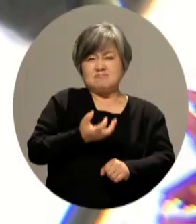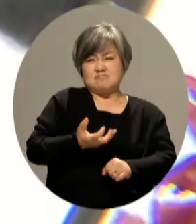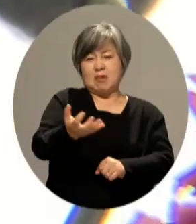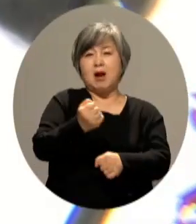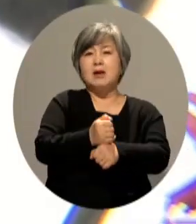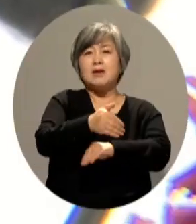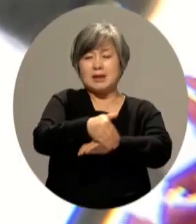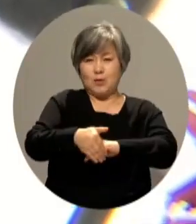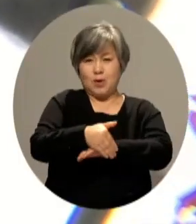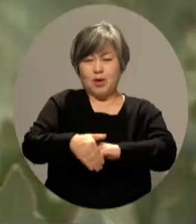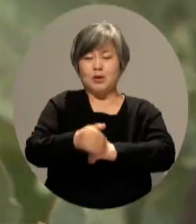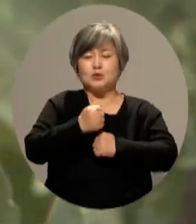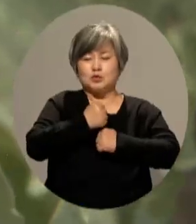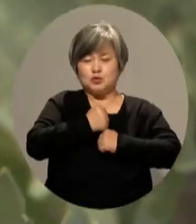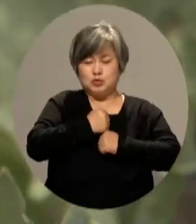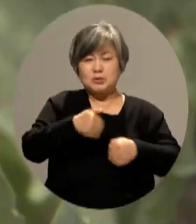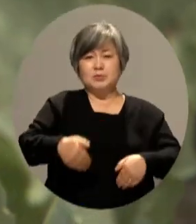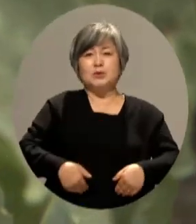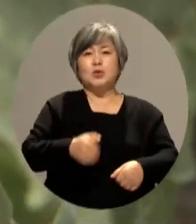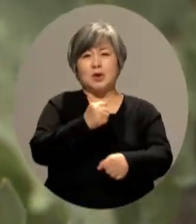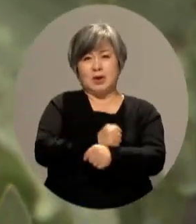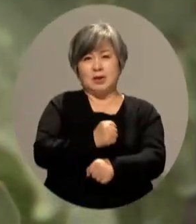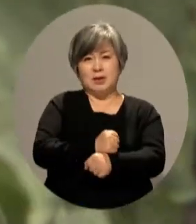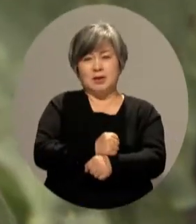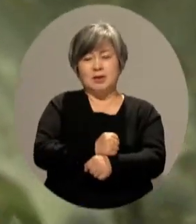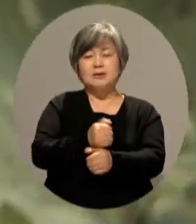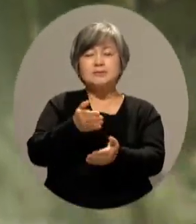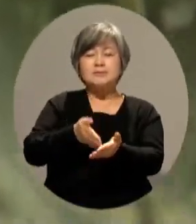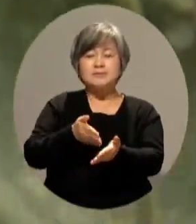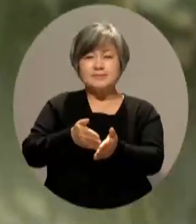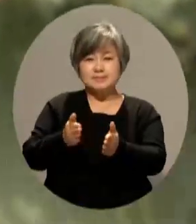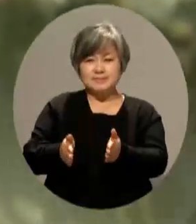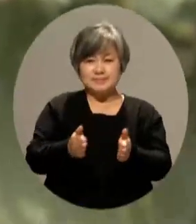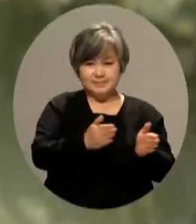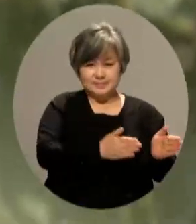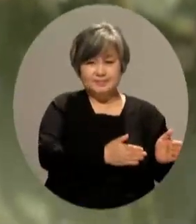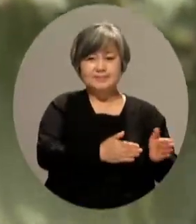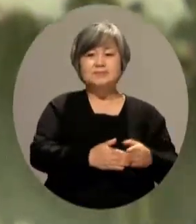예정이어서 각별한 주의가 요구됩니다. MBC 뉴스 조수영입니다.